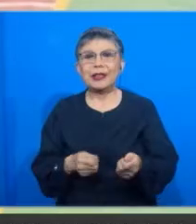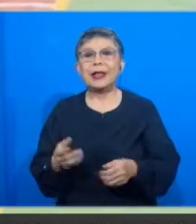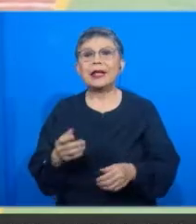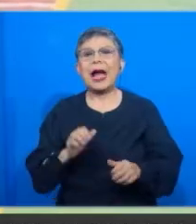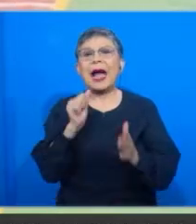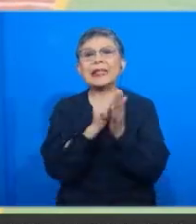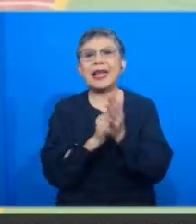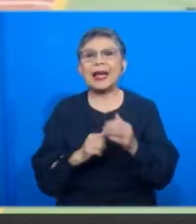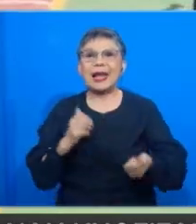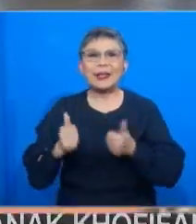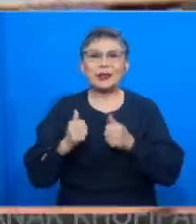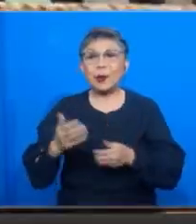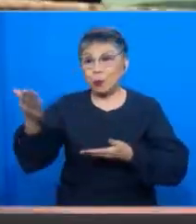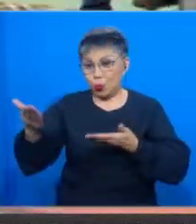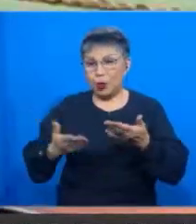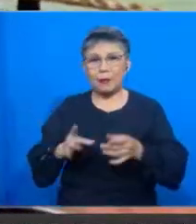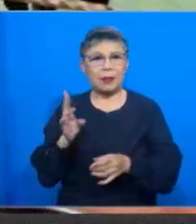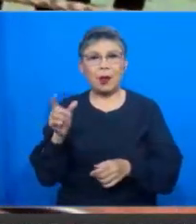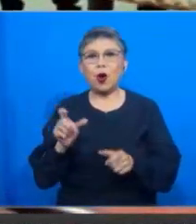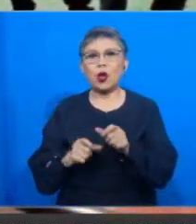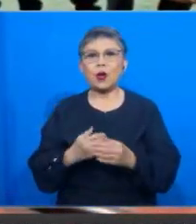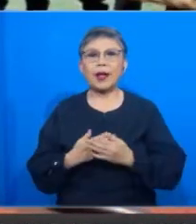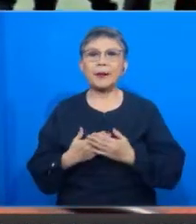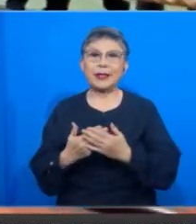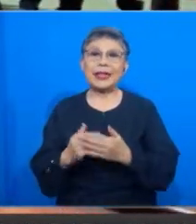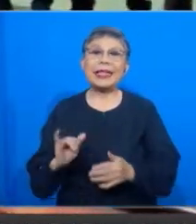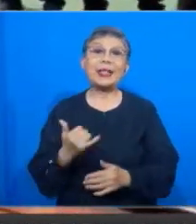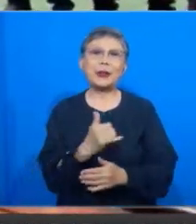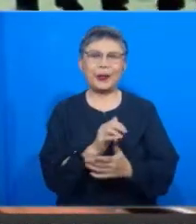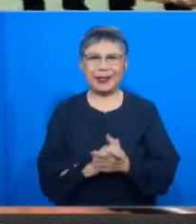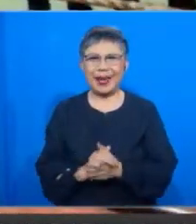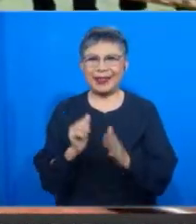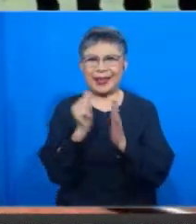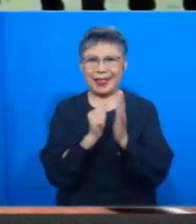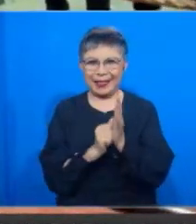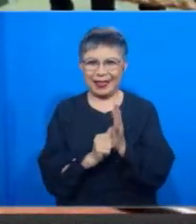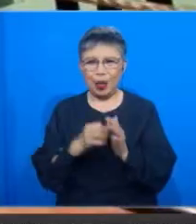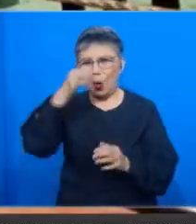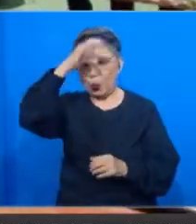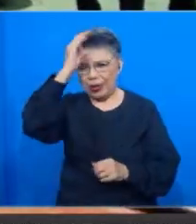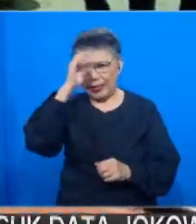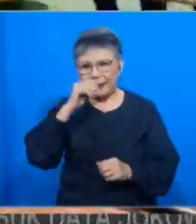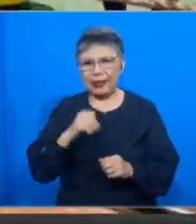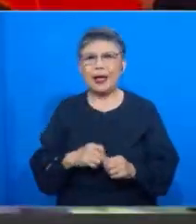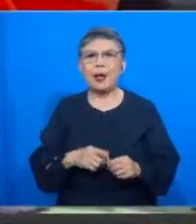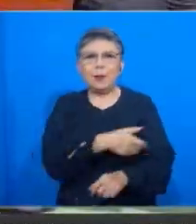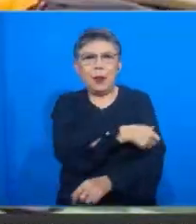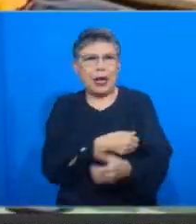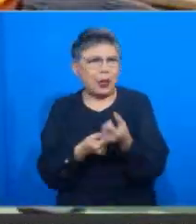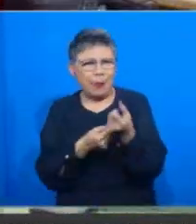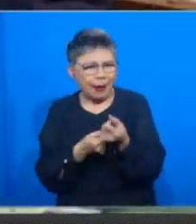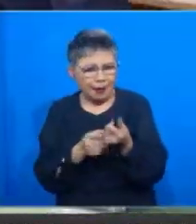namun kali ini PT KAI mengundang sejumlah pihak berpartisipasi dalam acara ini seperti polisi, pemadam